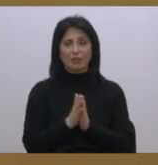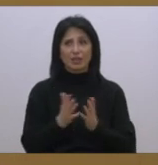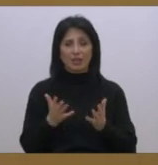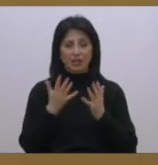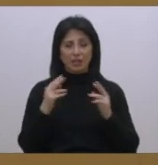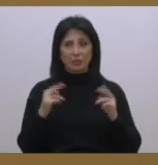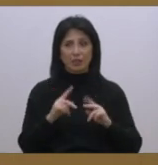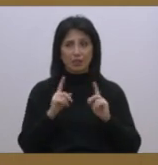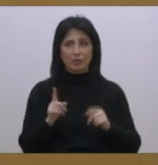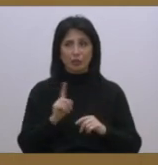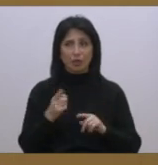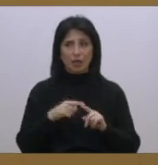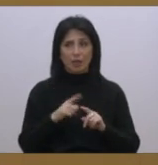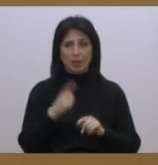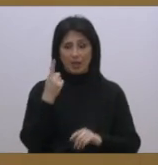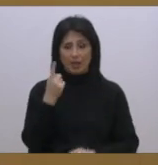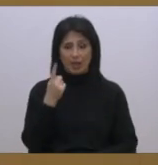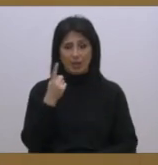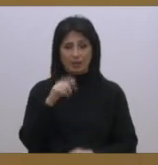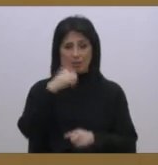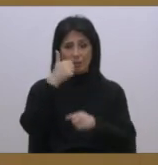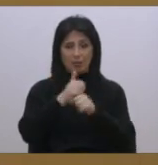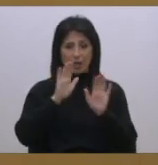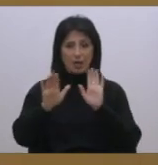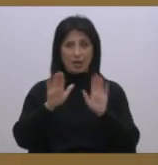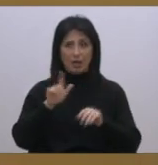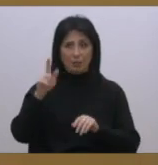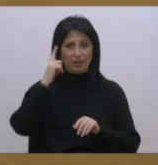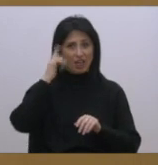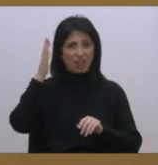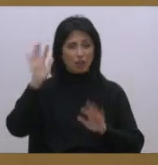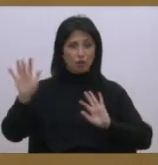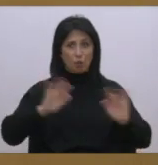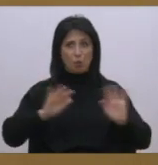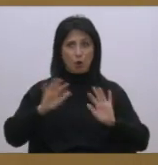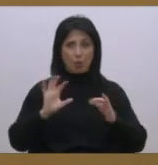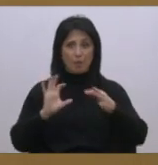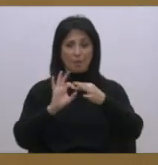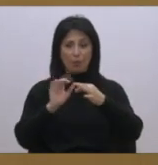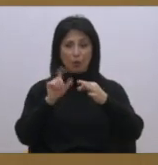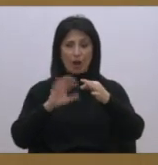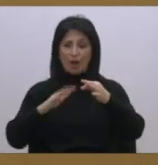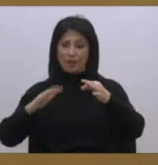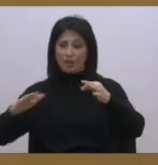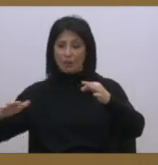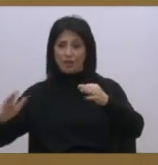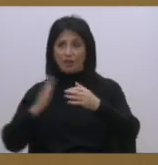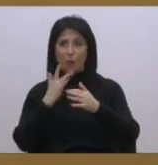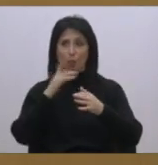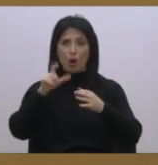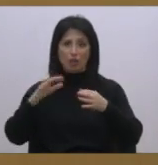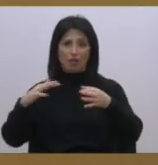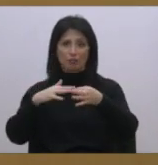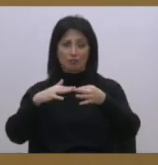ნათლად დაადასტურებს, რომ ამ ერთ ბელადს და მის გიჟურ მოქმედებებს მიბმული ადამიანები ხართ და პოლიტიკოსები